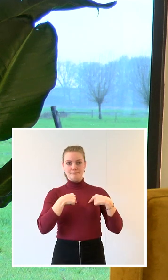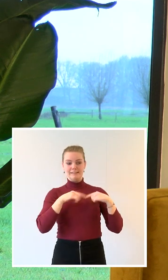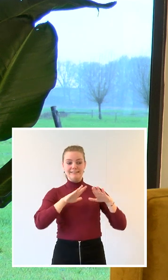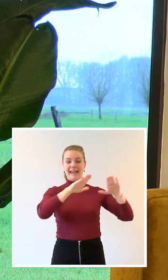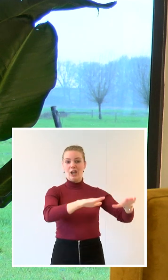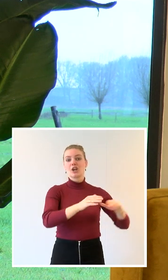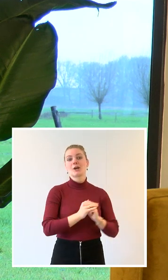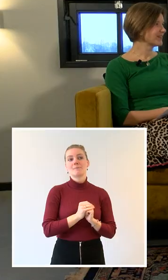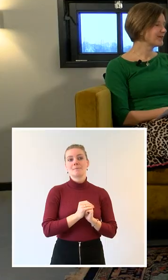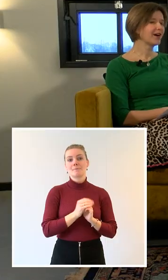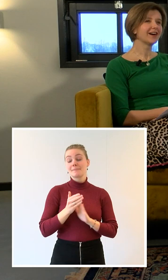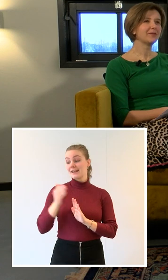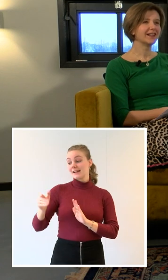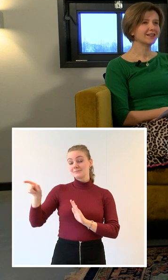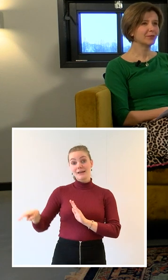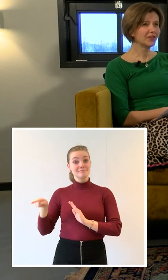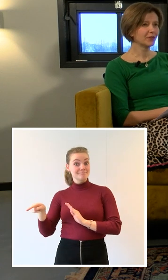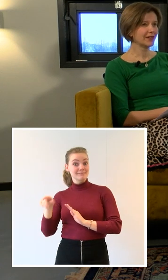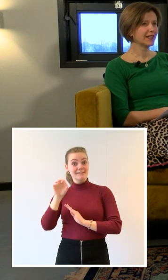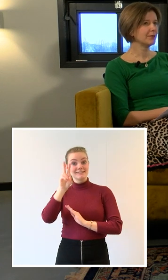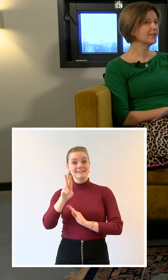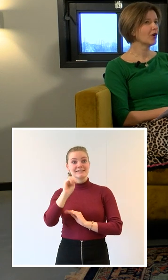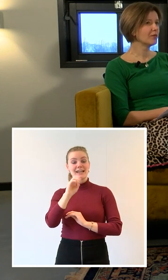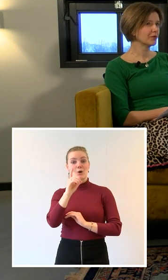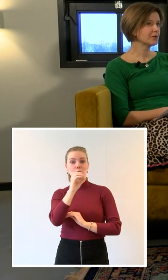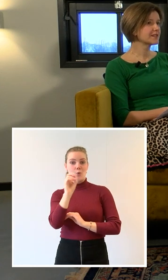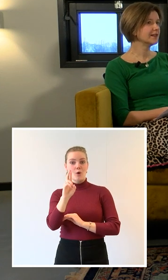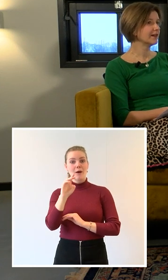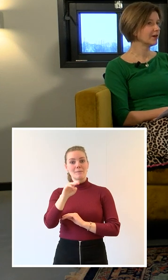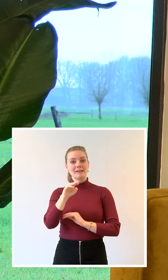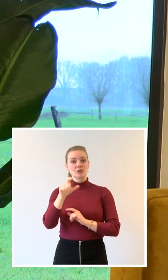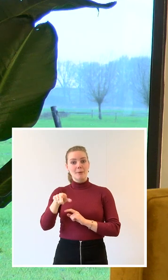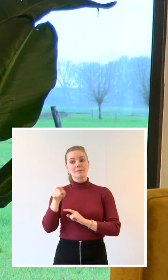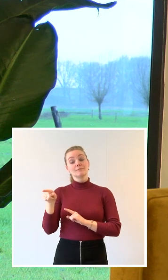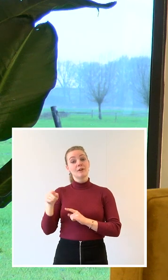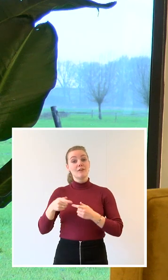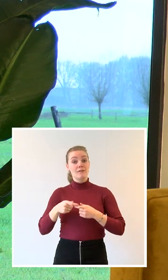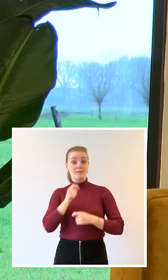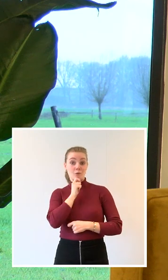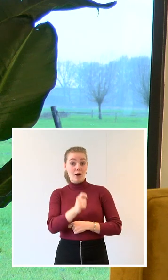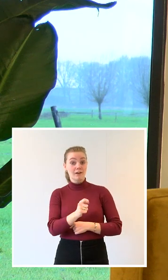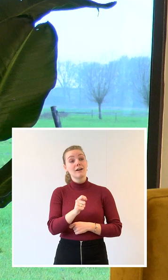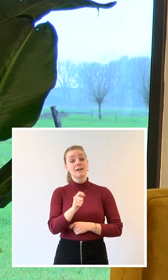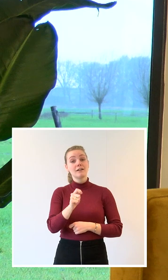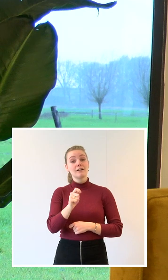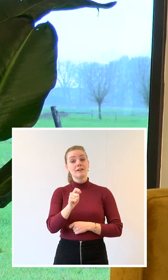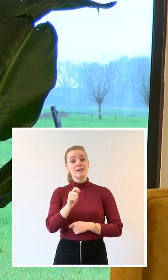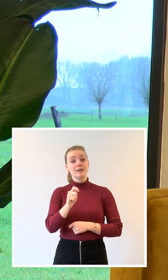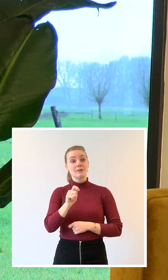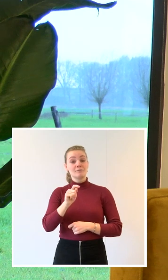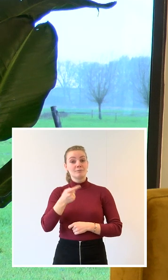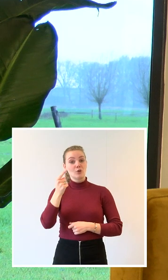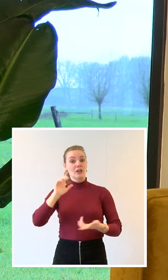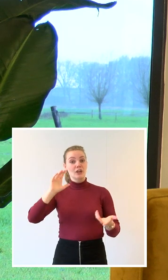Theodor Medendorp. Hij is voorganger bij de multiculturele gemeente Hoop voor Noord in Amsterdam. Nou, ook voor jou van harte